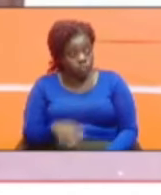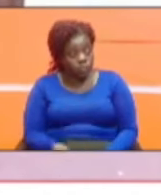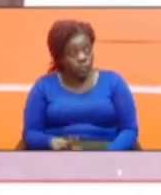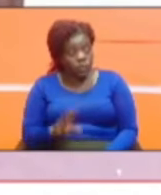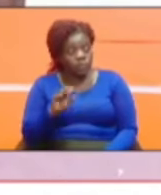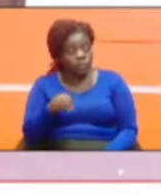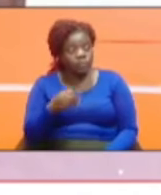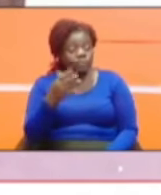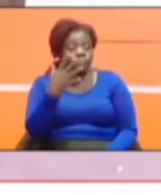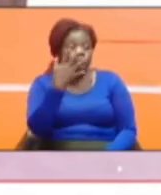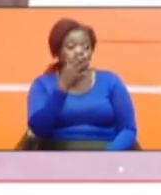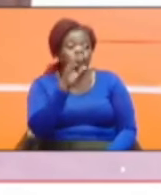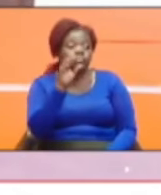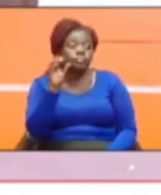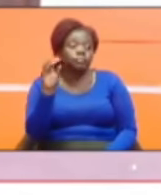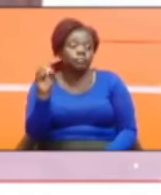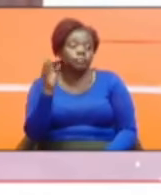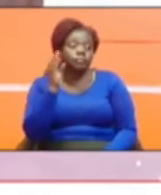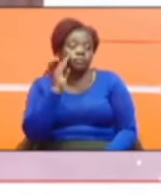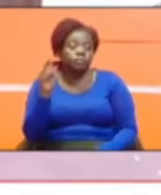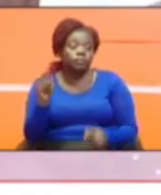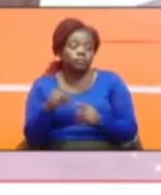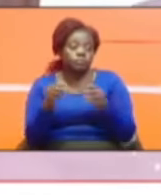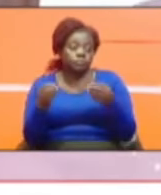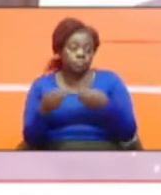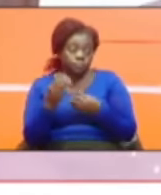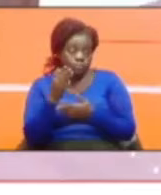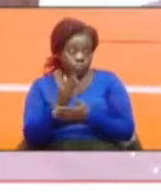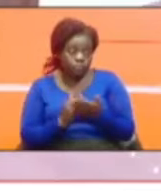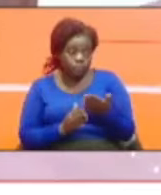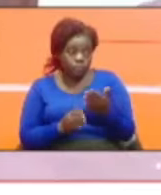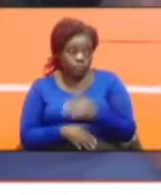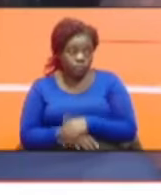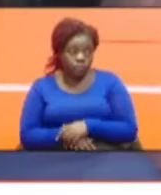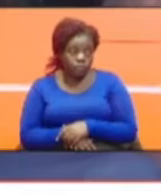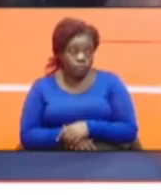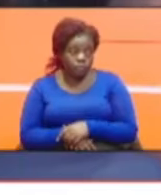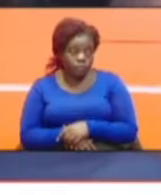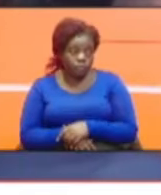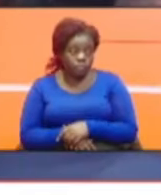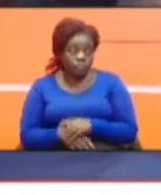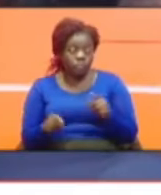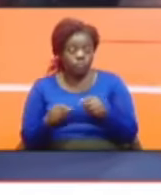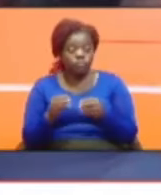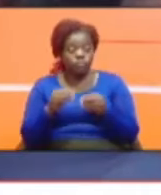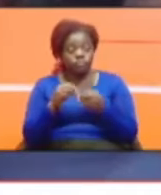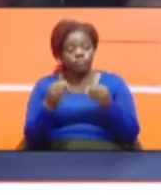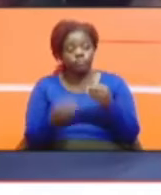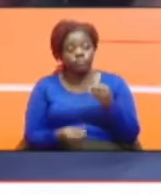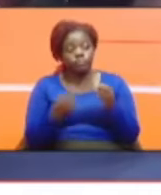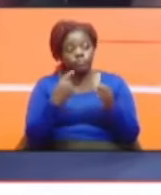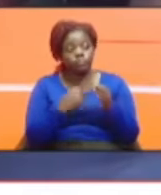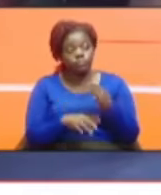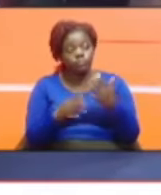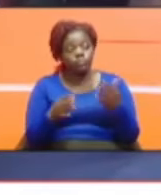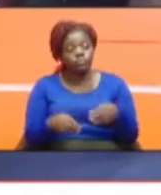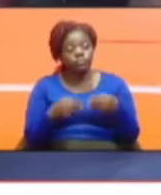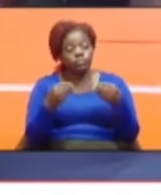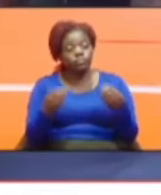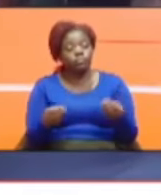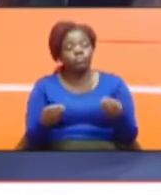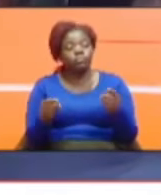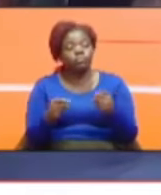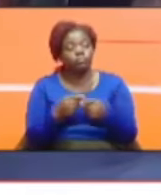abawe milioni 5 nali bajja kumpaako. Balese ne lisiiti ze bagamba nti ze bawa